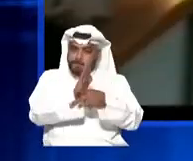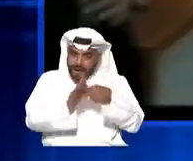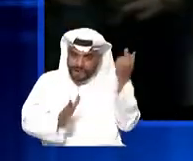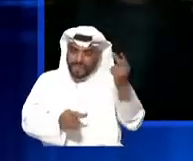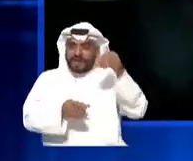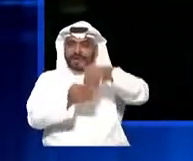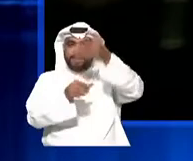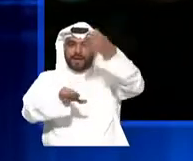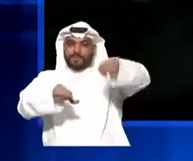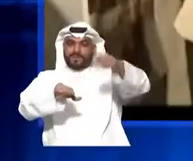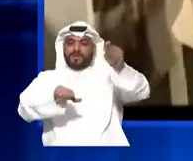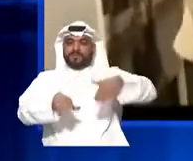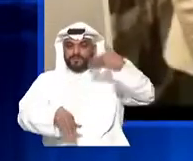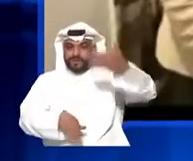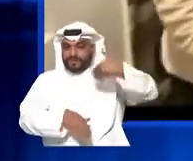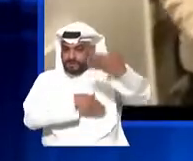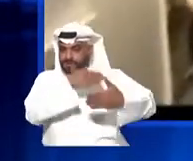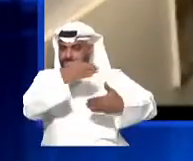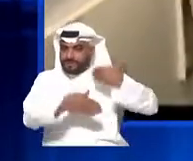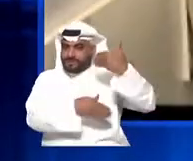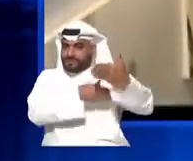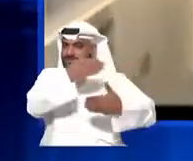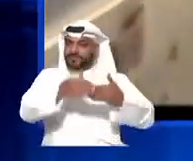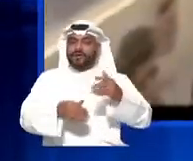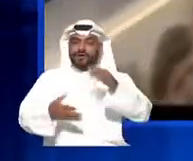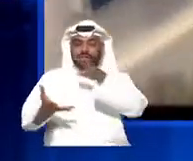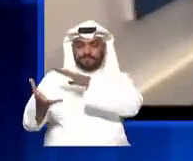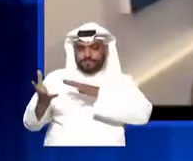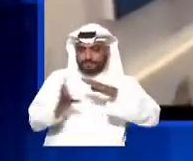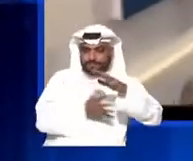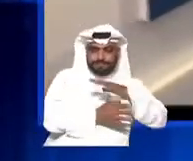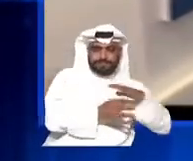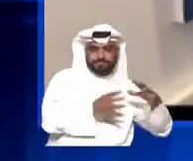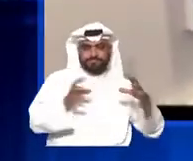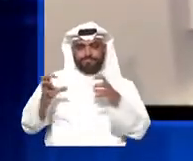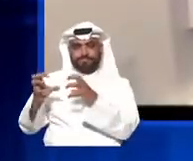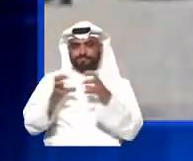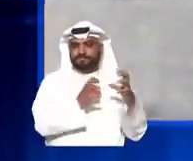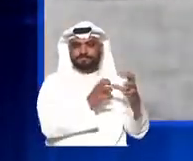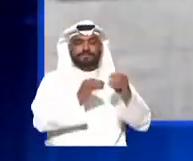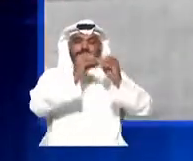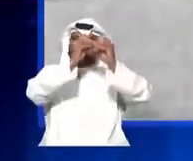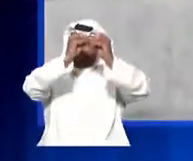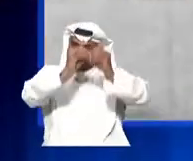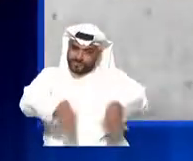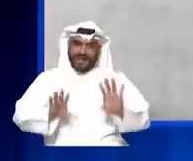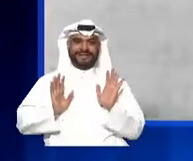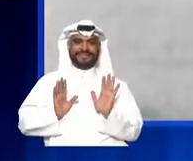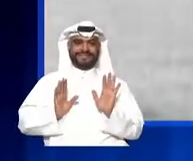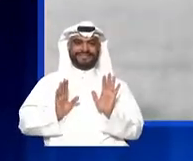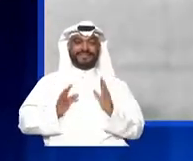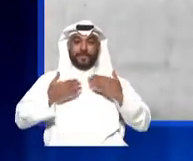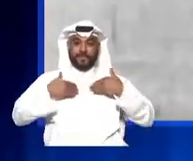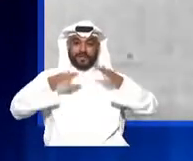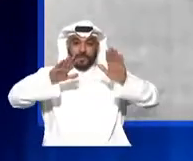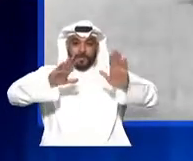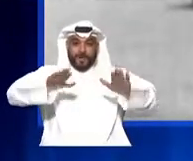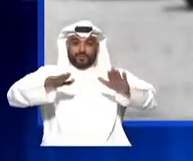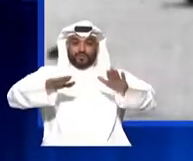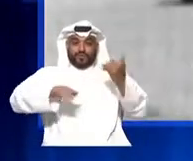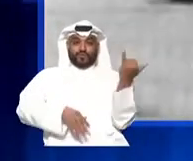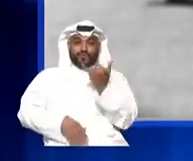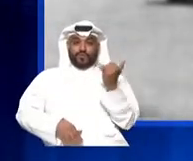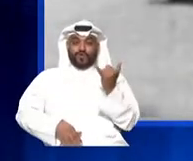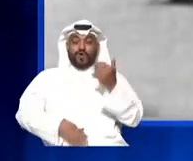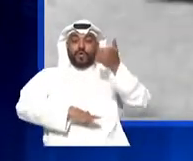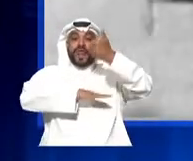البرلمانية، وحتى الحقيقة الخلافات التي حدثت بعد ذلك على هذا الجانب. لكن بقي المضمون